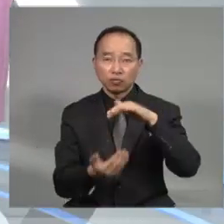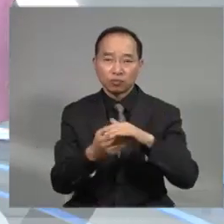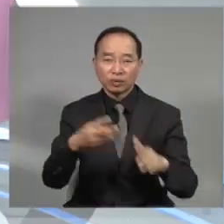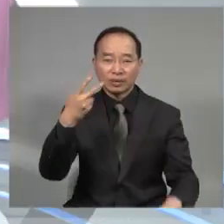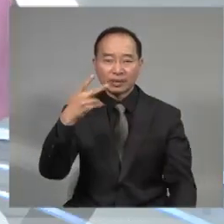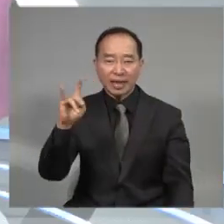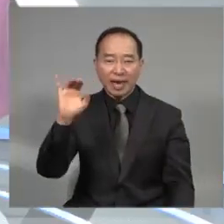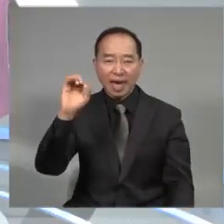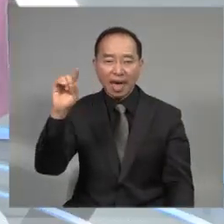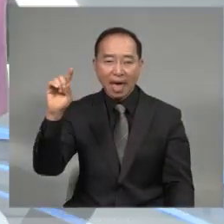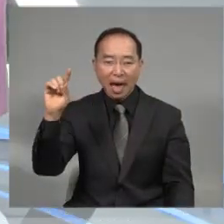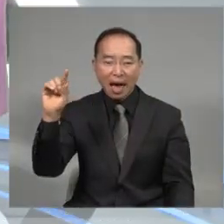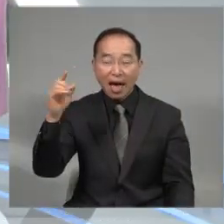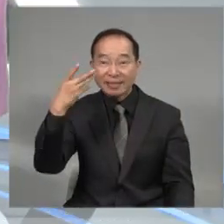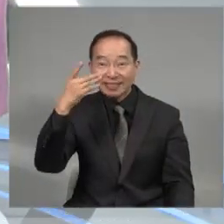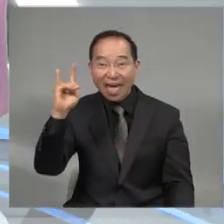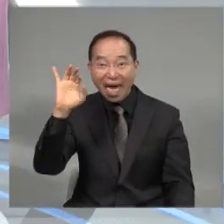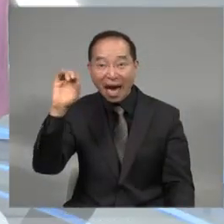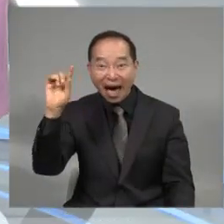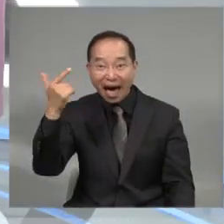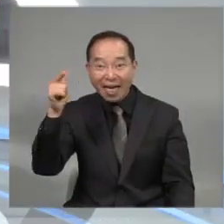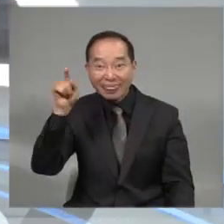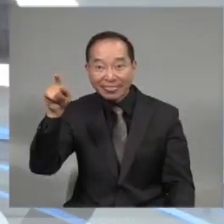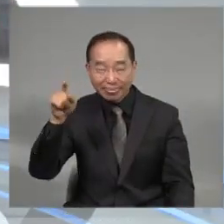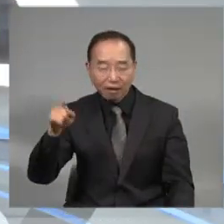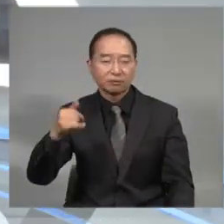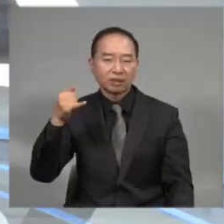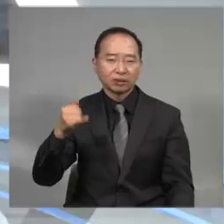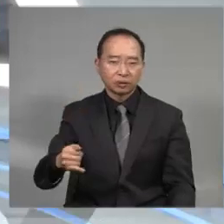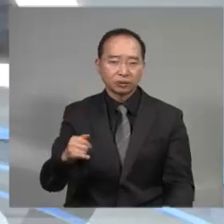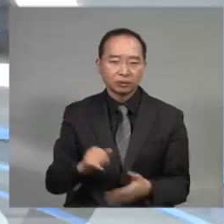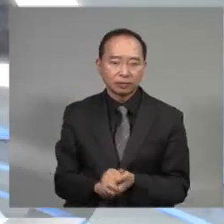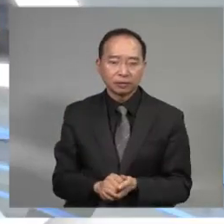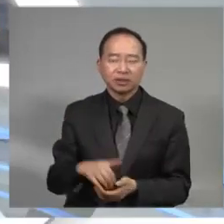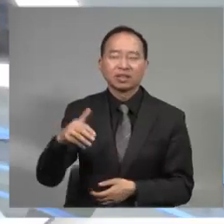대안군, 그리고 최저는 천안시 서북구입니다.